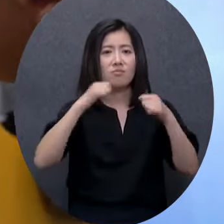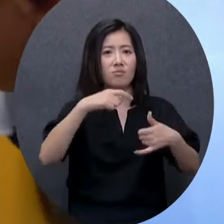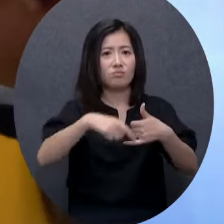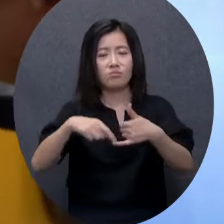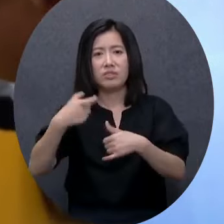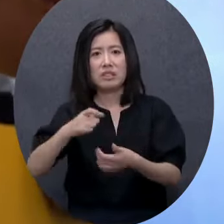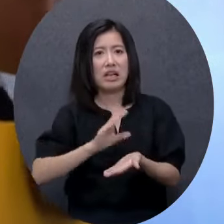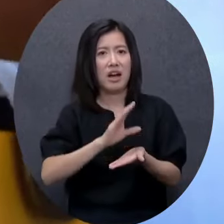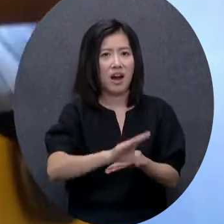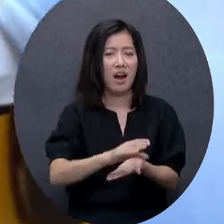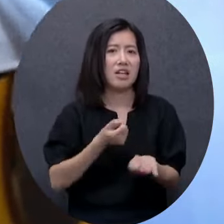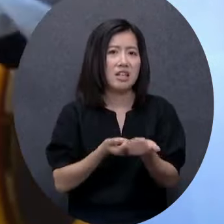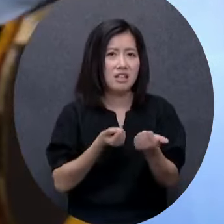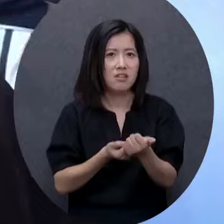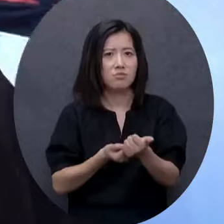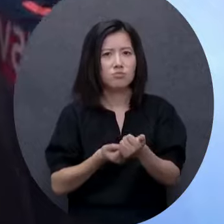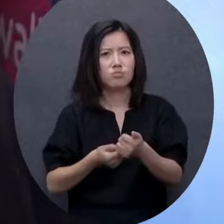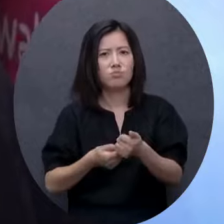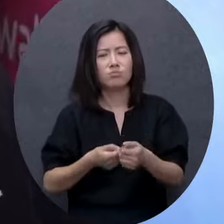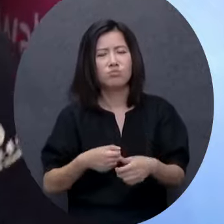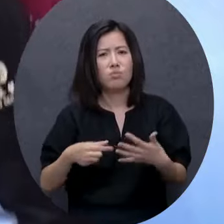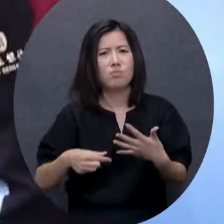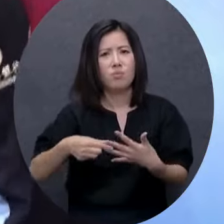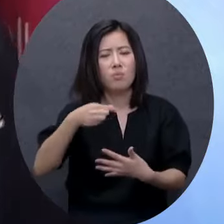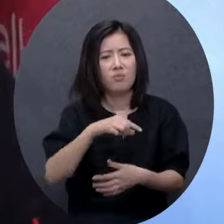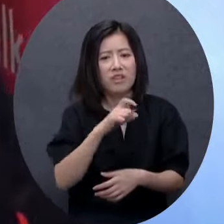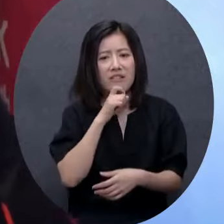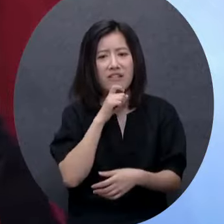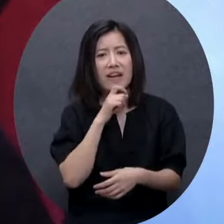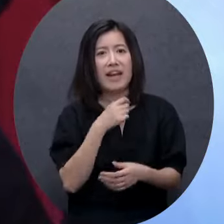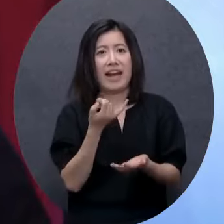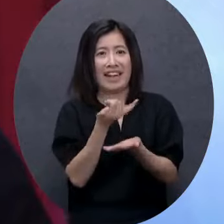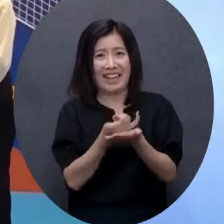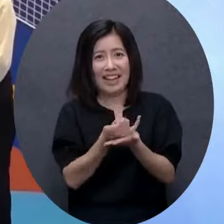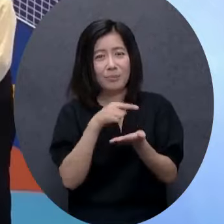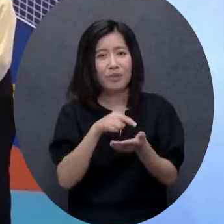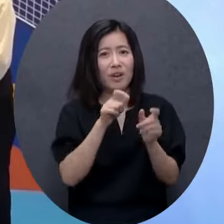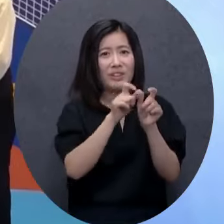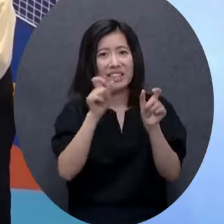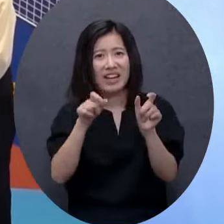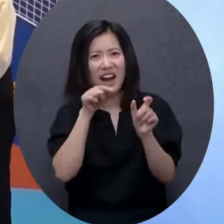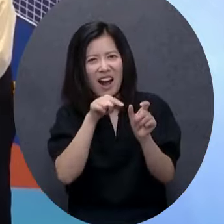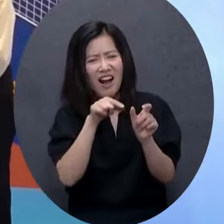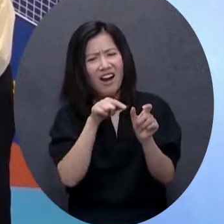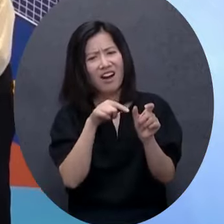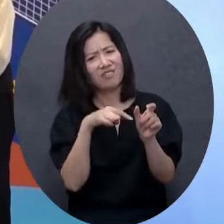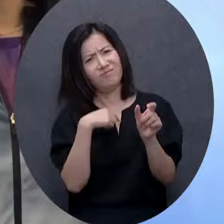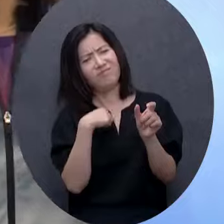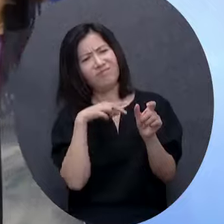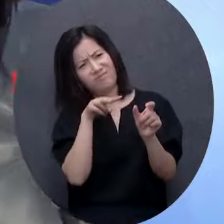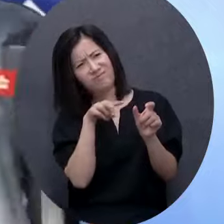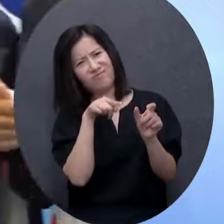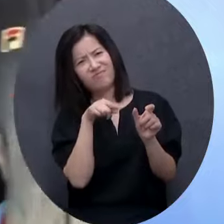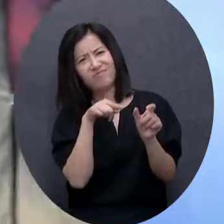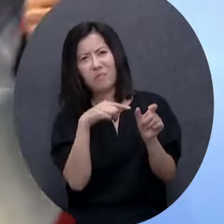嘅資助咧係越嚟越好啦。咁你話用檢討呢個詞咧，我覺得我自己覺得就有啲誇